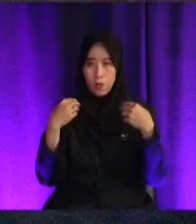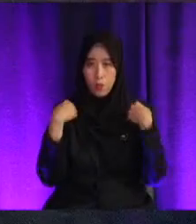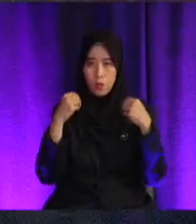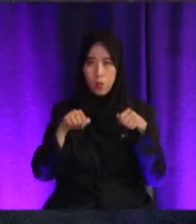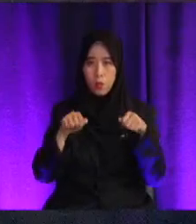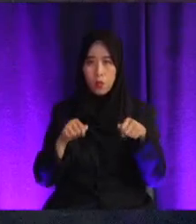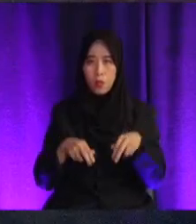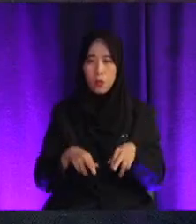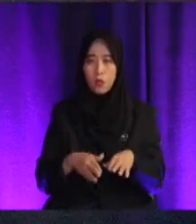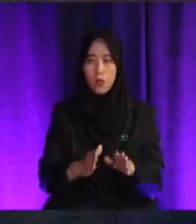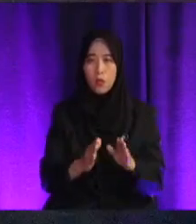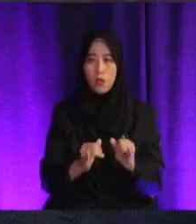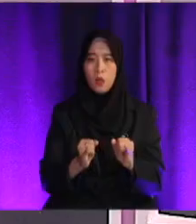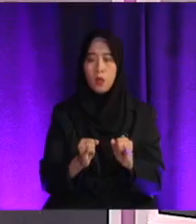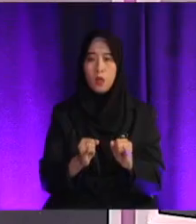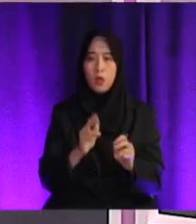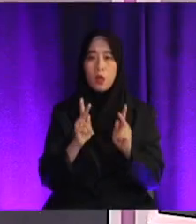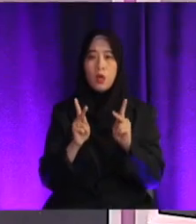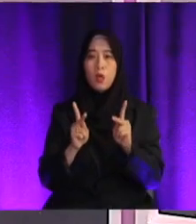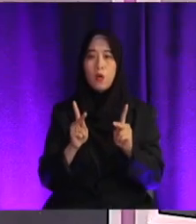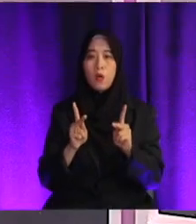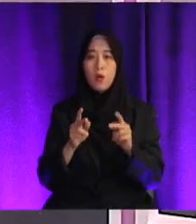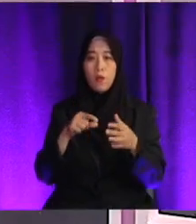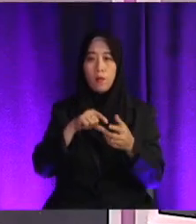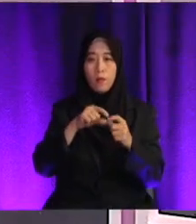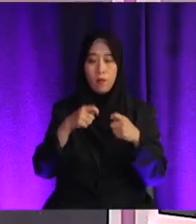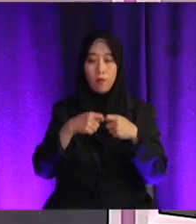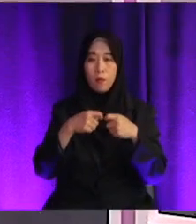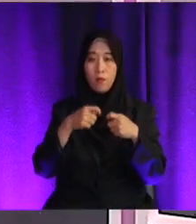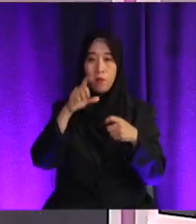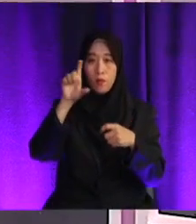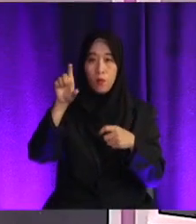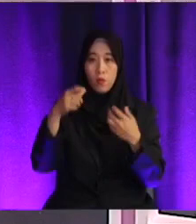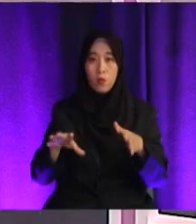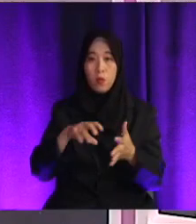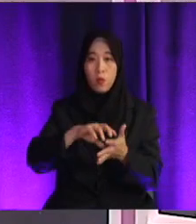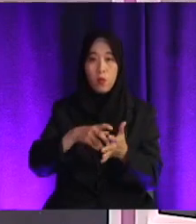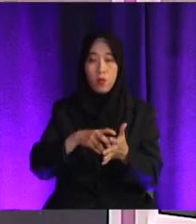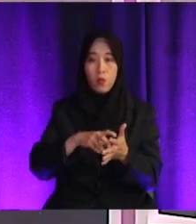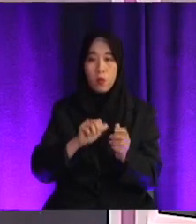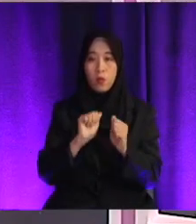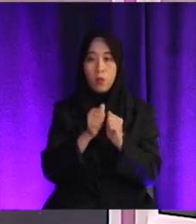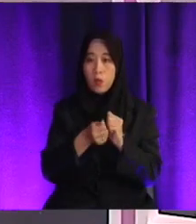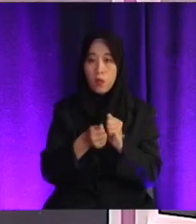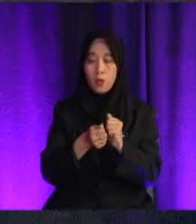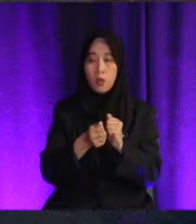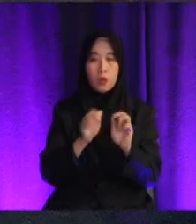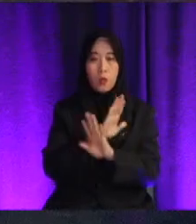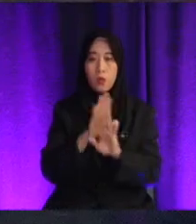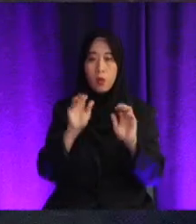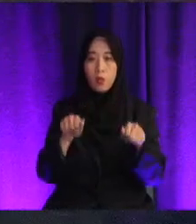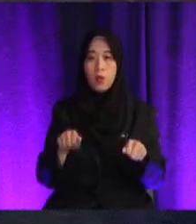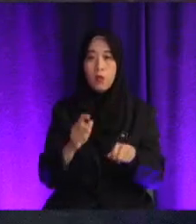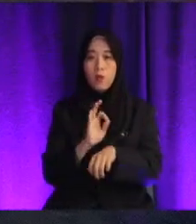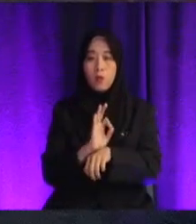plug tadi, katakan fuse tu dah rosak. Automatik memang komponen elektrik kita tak akan berfungsi lah. Tapi kalau sekiranya tidak rosak